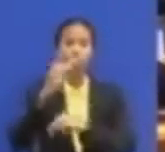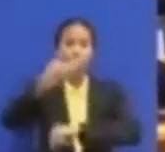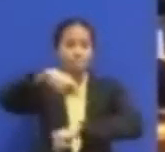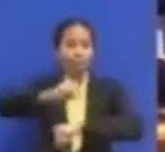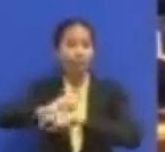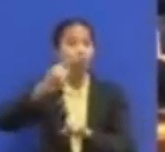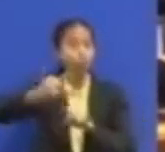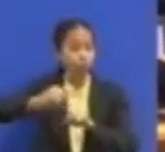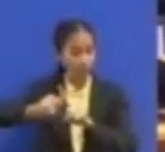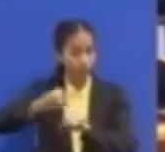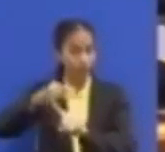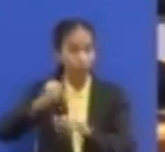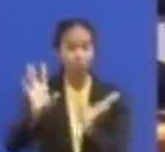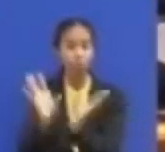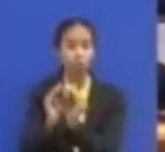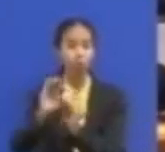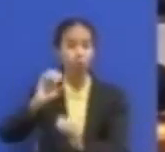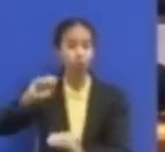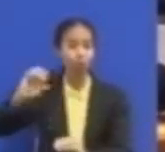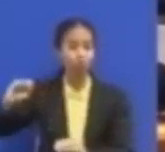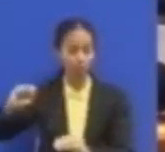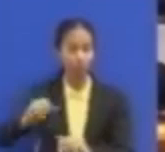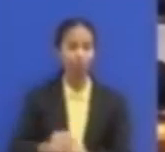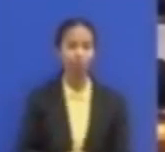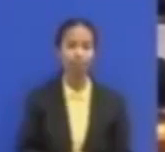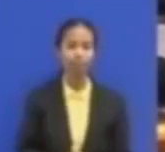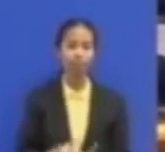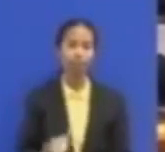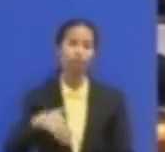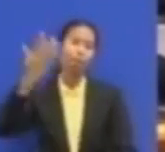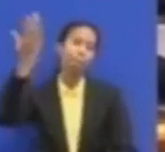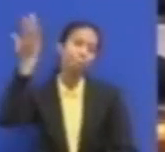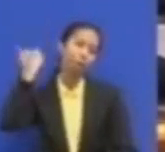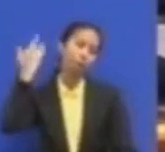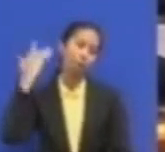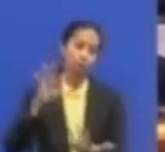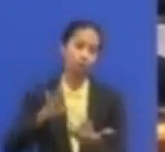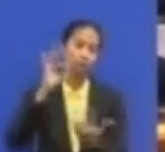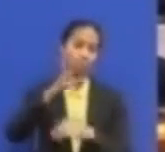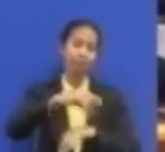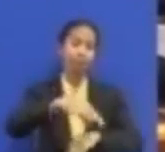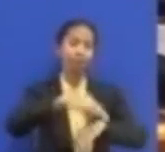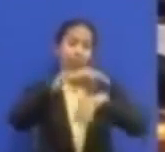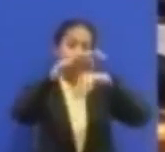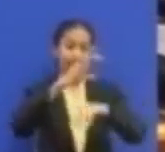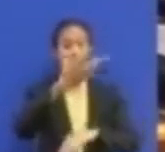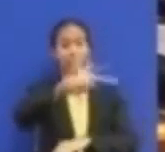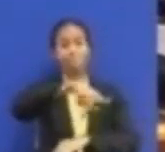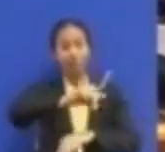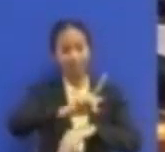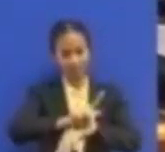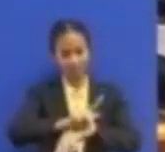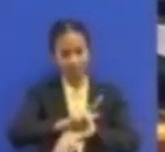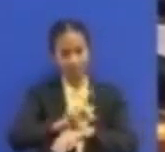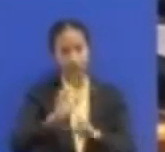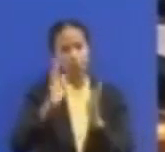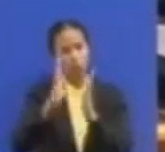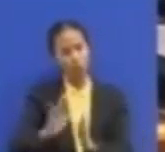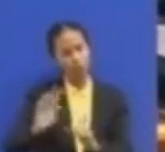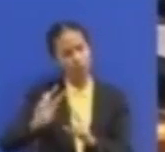ผู้แทนราษฎรนะคะซึ่งครั้งหนึ่งเคยได้รับเลือกให้ดำรงตำแหน่งประธานสภาผู้แทนราษฎรคนที่